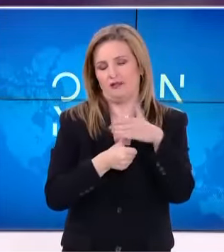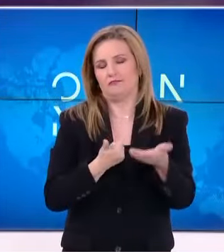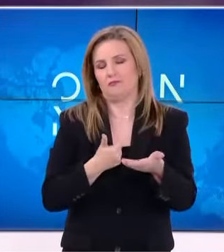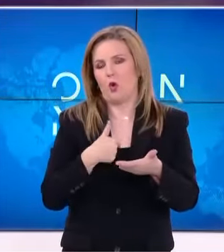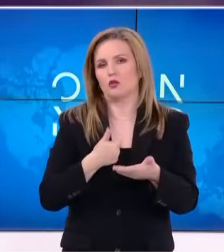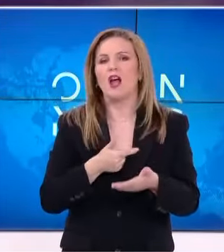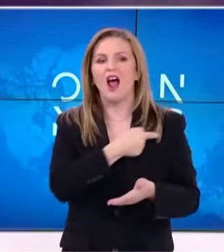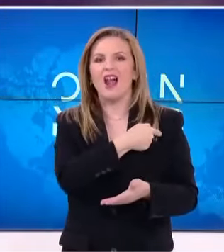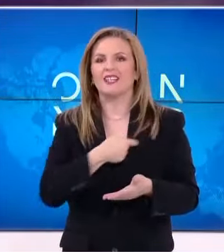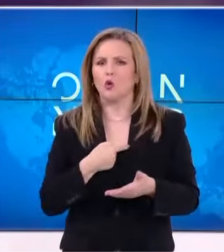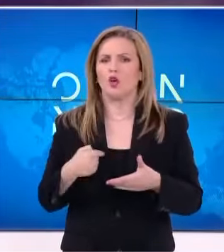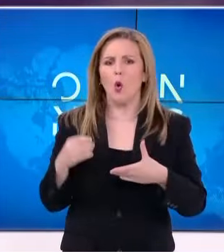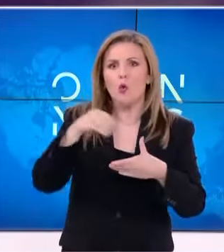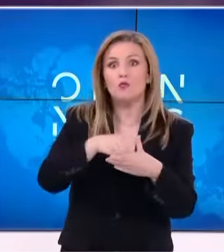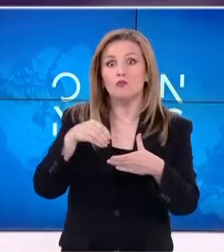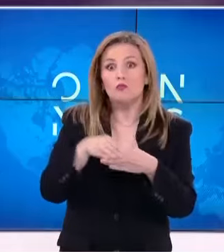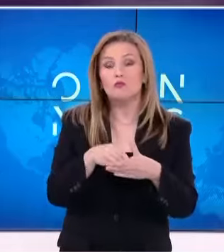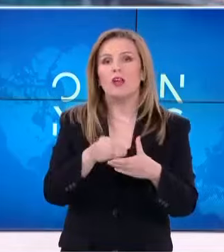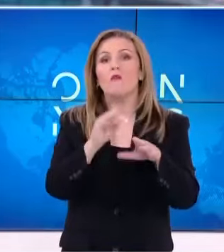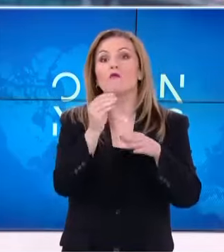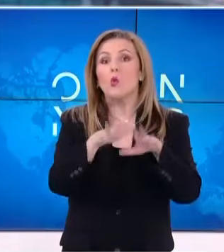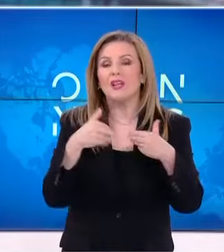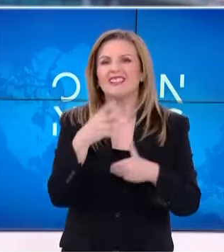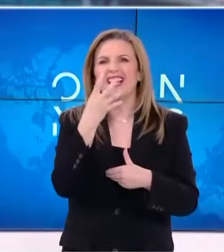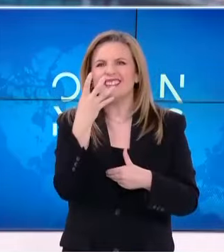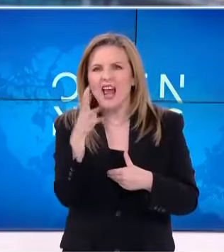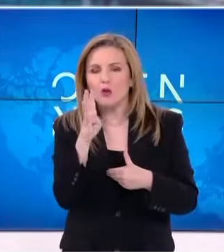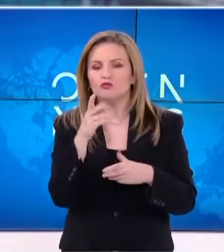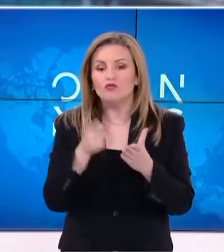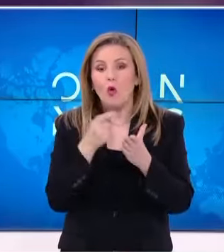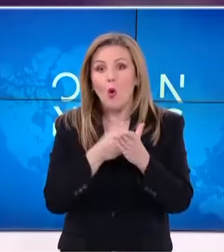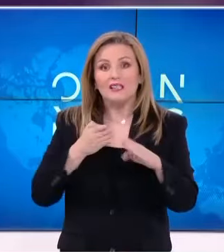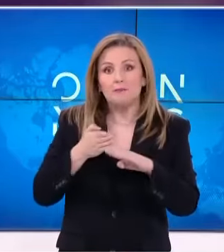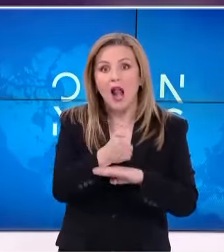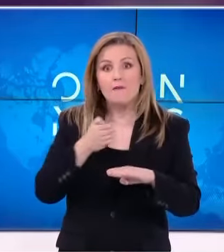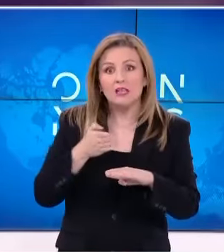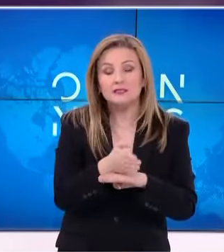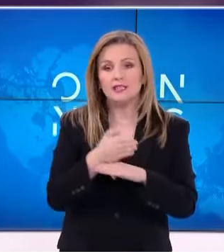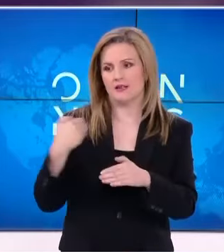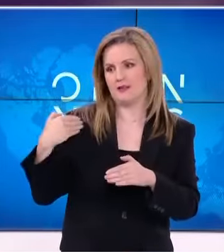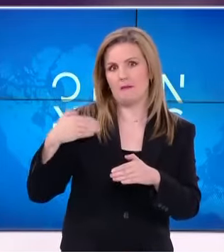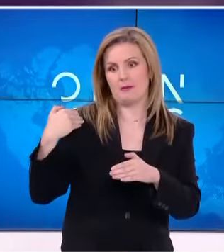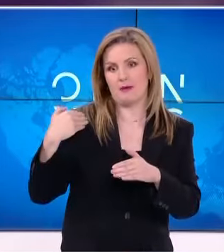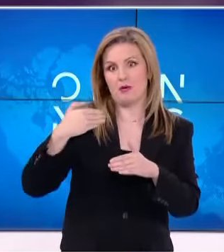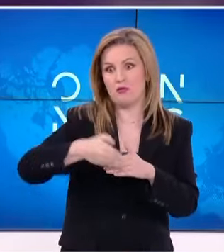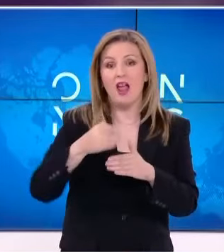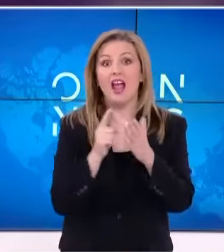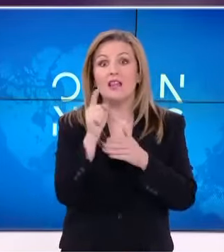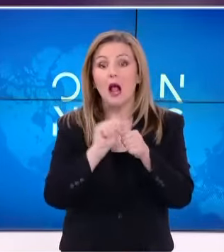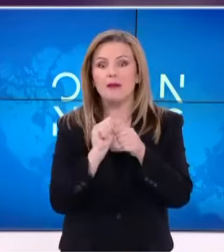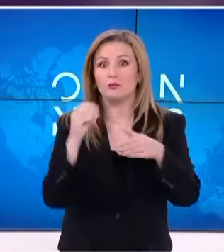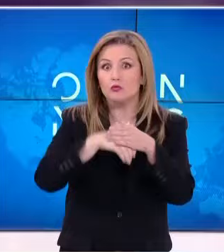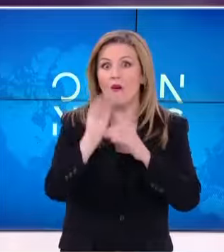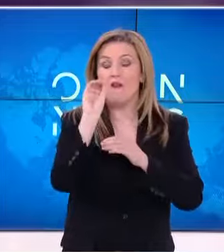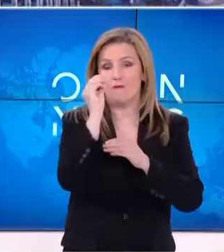καθημερινά στη βουλή που έχω κάνει 400 παρεμβάσεις αυτούς τους 11 μήνες περισσότερες δηλαδή από όλους